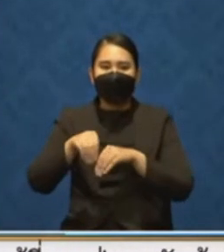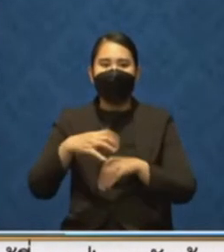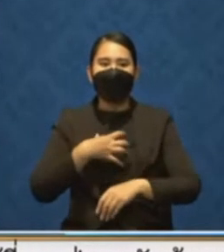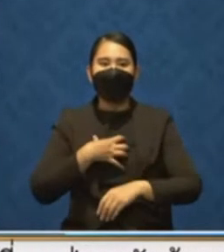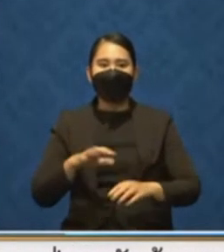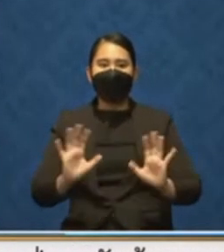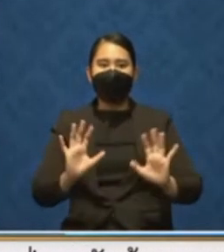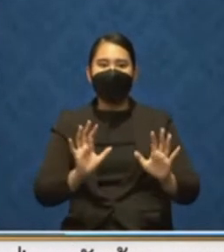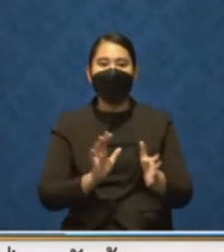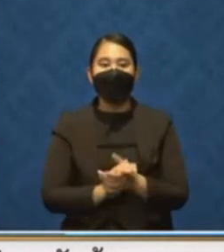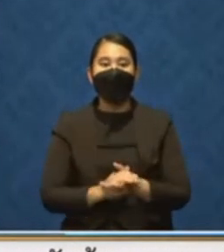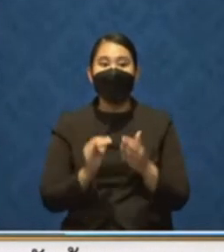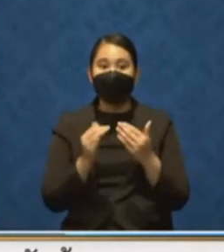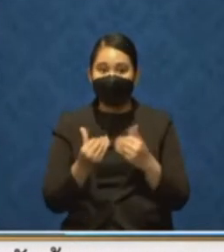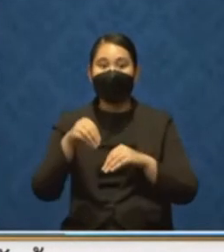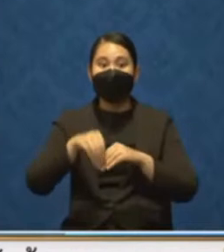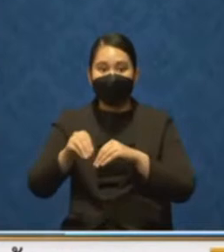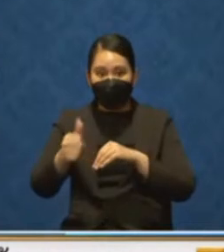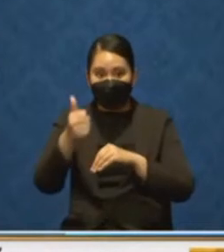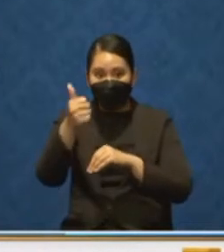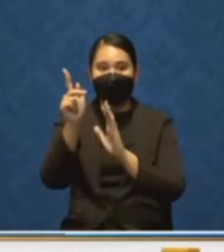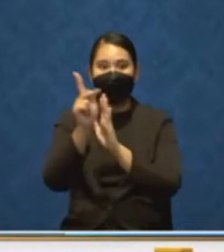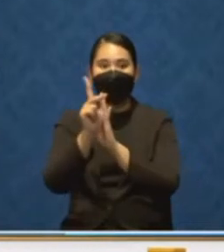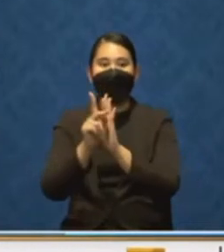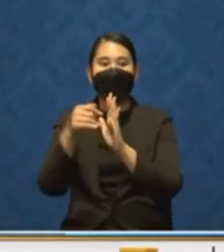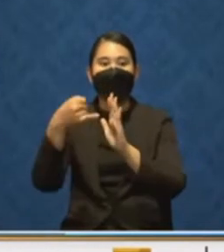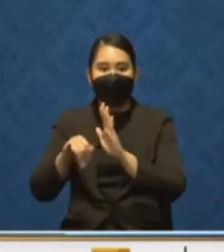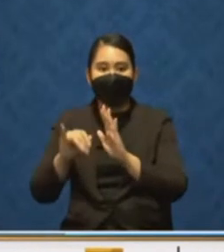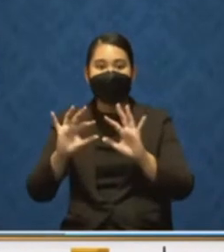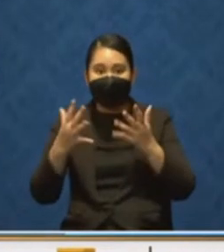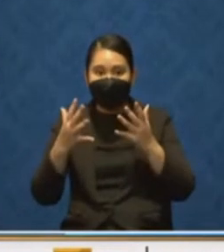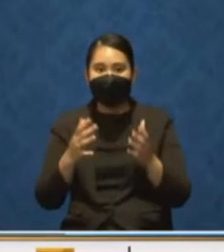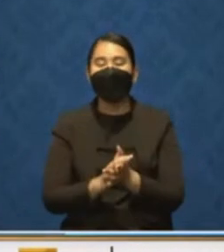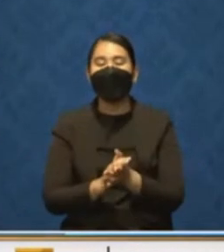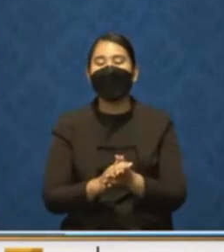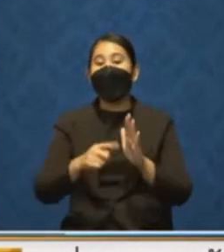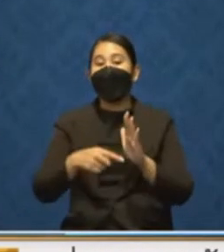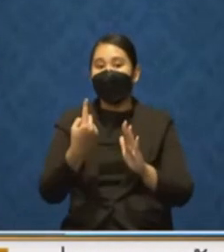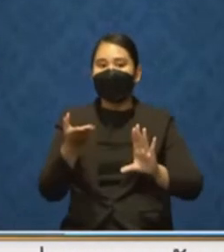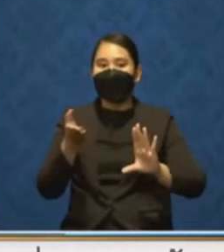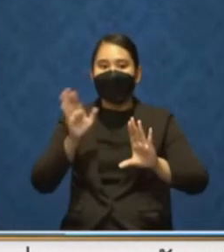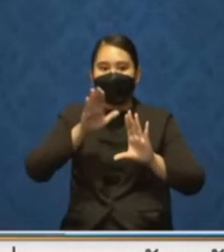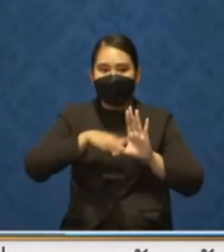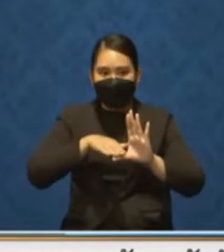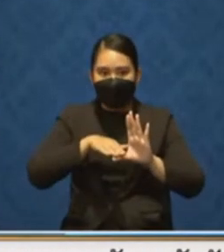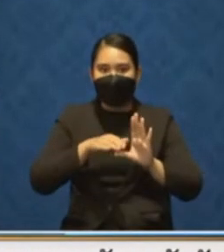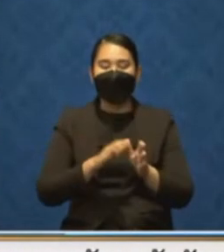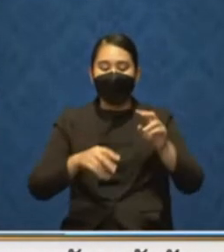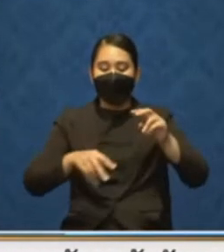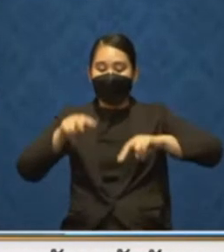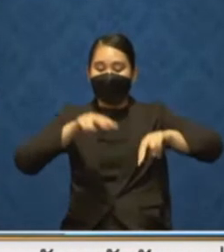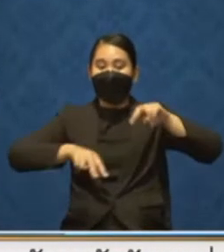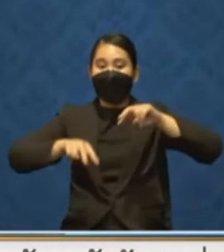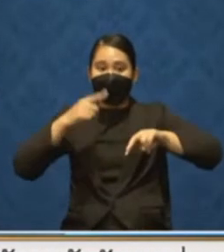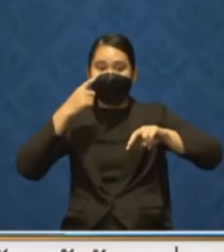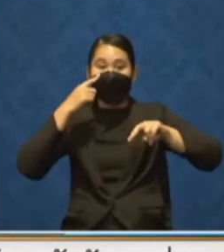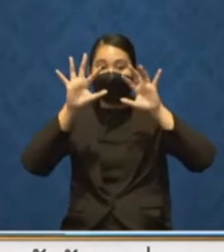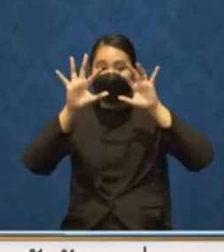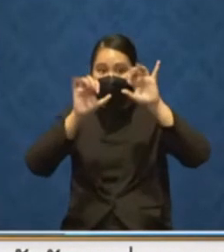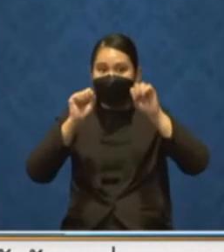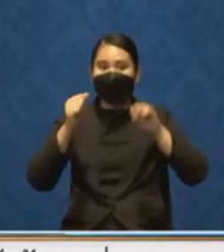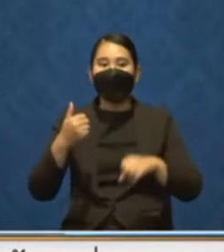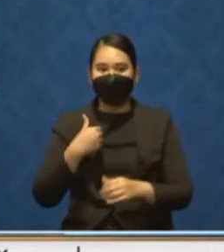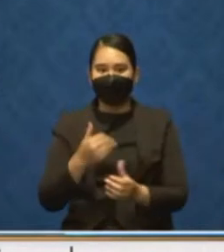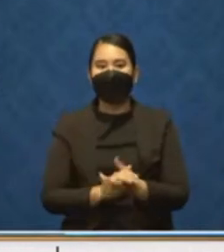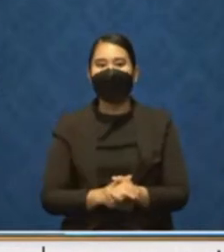ให้มีการปลูกได้ไม่ผิดกฎหมายแต่ท่านต้องลงทะเบียนจากวันแรกที่ท่านปลูกไว้แล้วจะมีการสำรวจในการตรวจสอบนะ